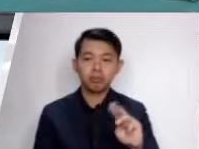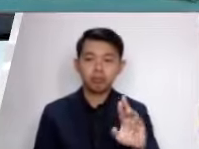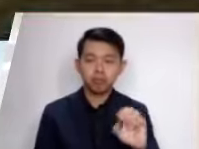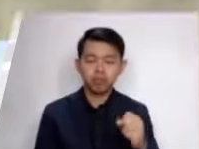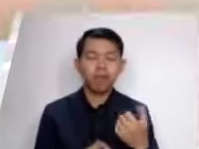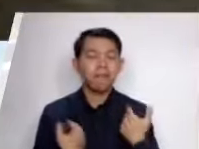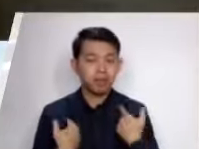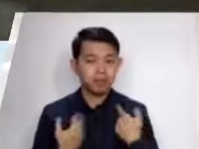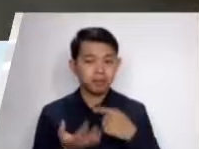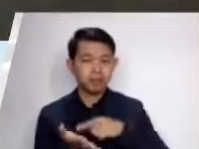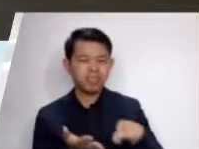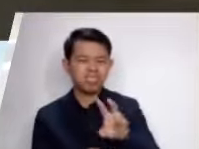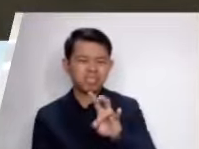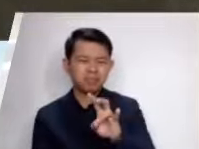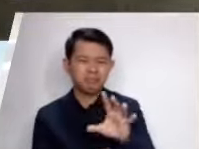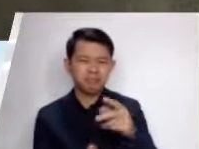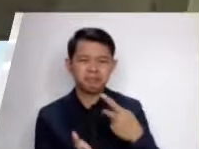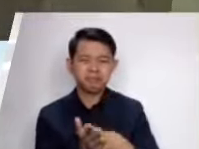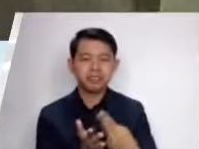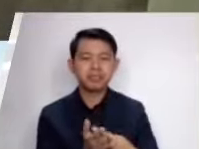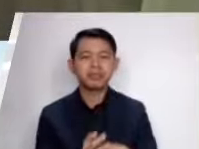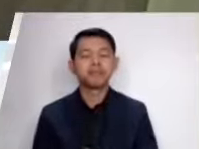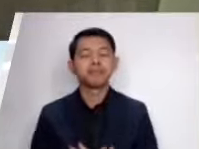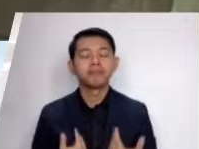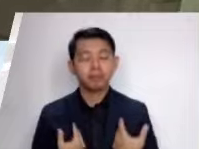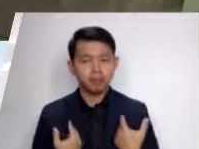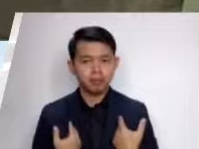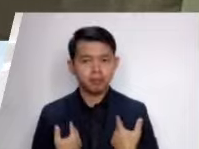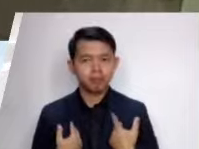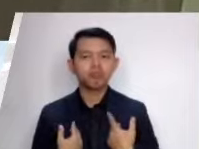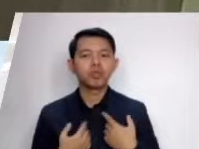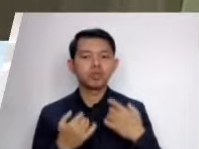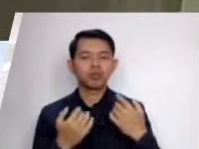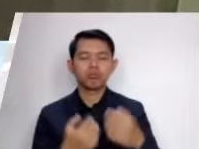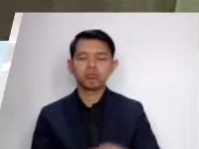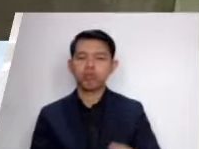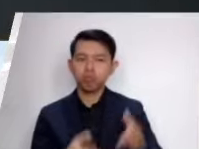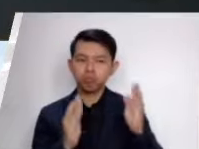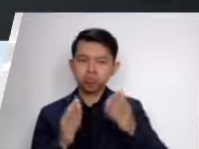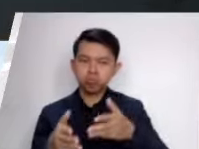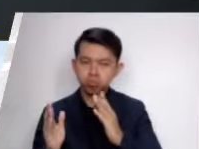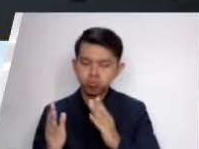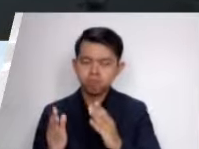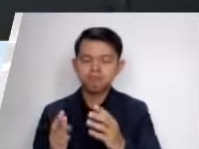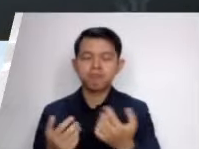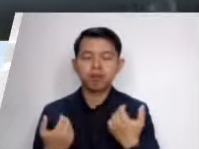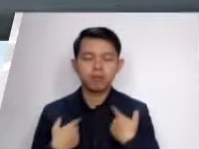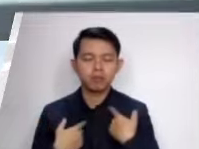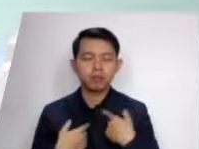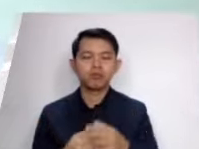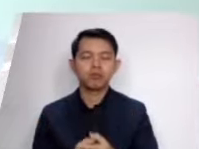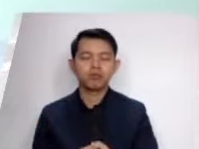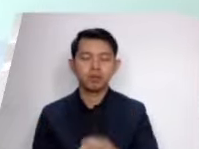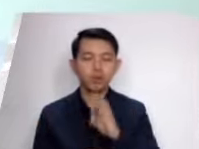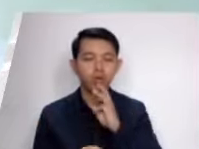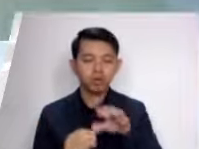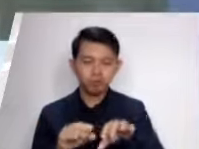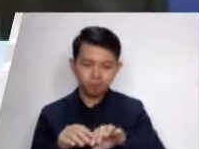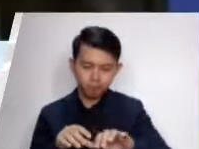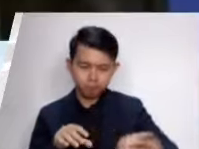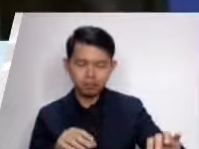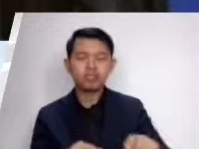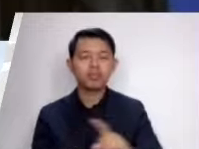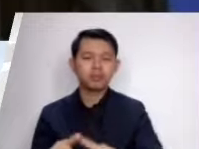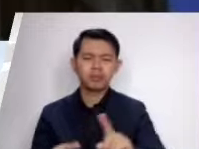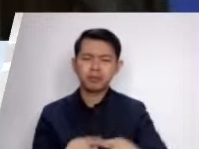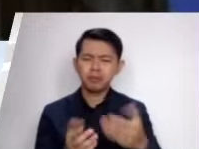pesos. Narito pa ang ilan sa mga original na istruktura gaya ng imbakan at daluyan ng tubig. Mga sari-saring artifacts, paintings